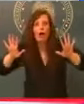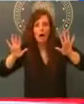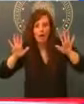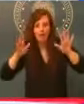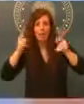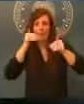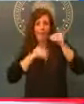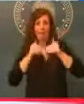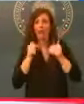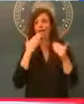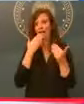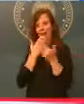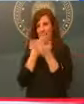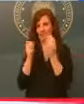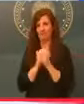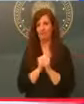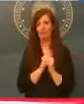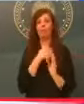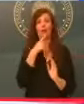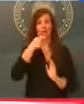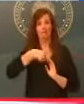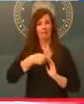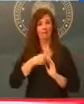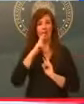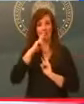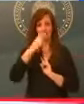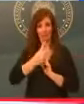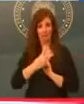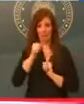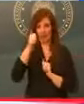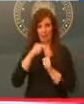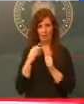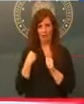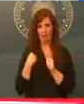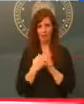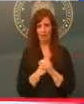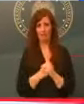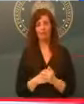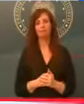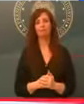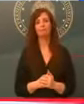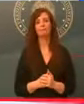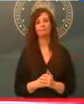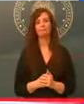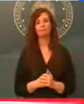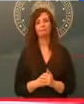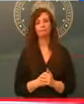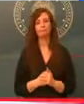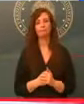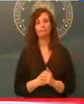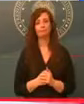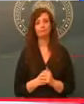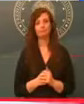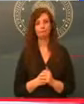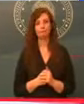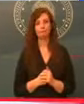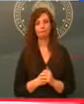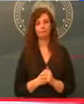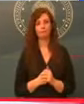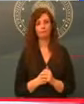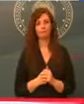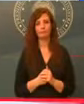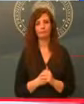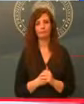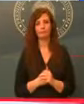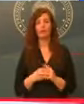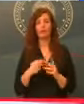Le rispondo alla prima domanda. Per quanto riguarda se basta o non